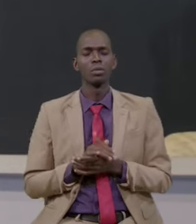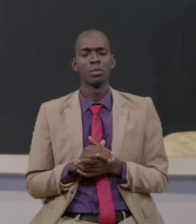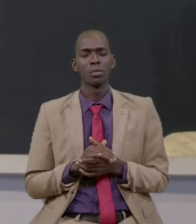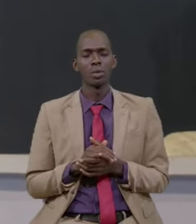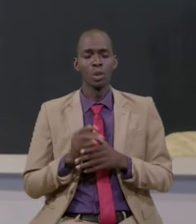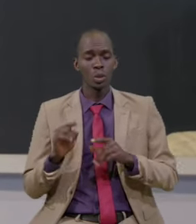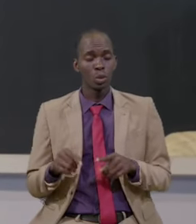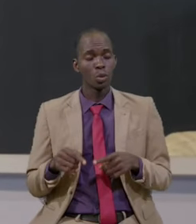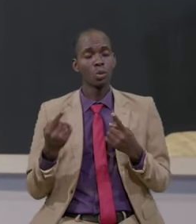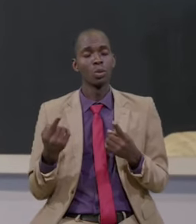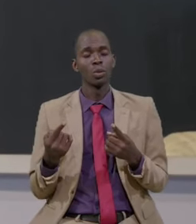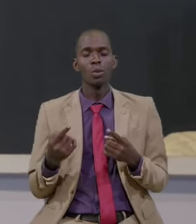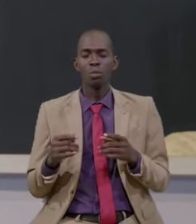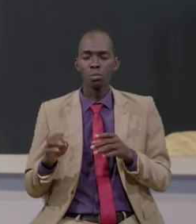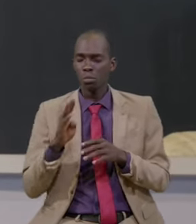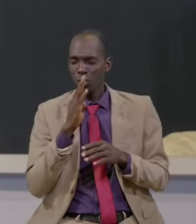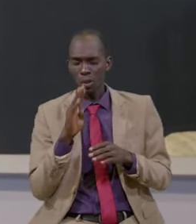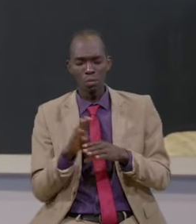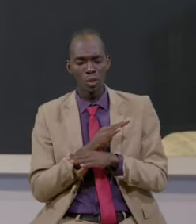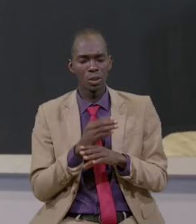et va faire valoir.